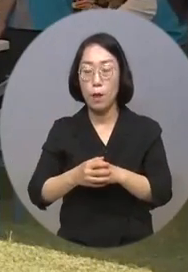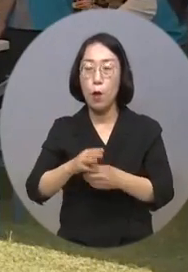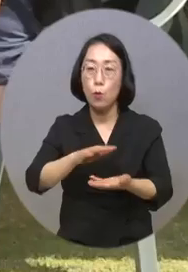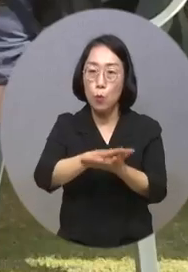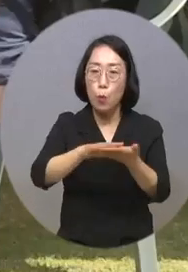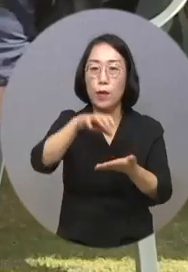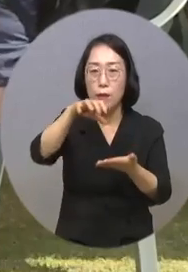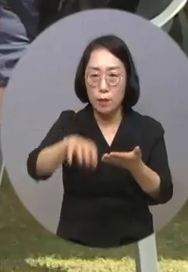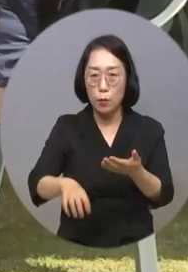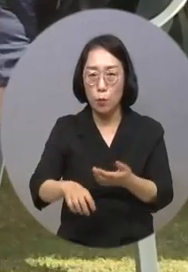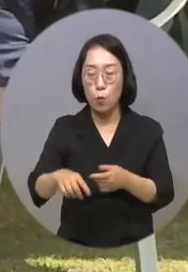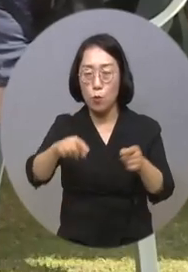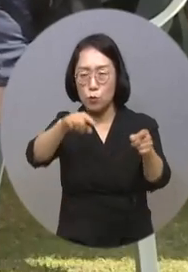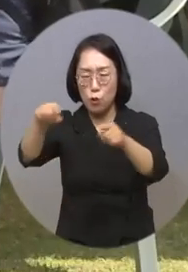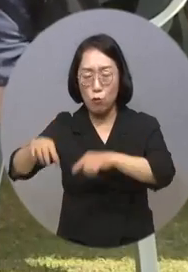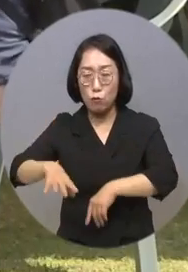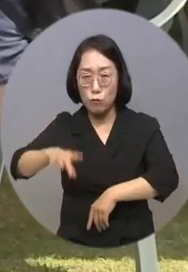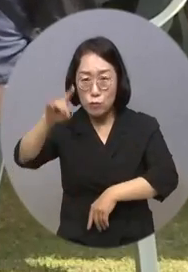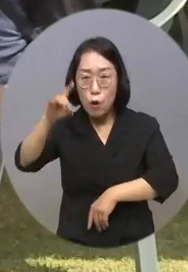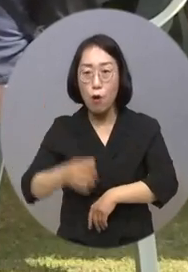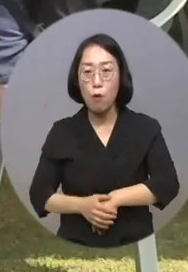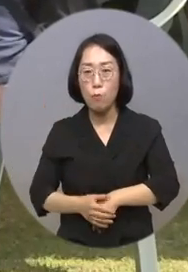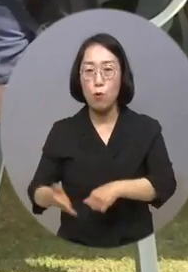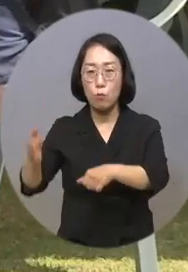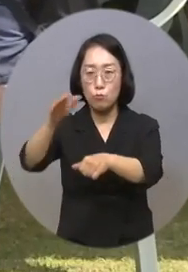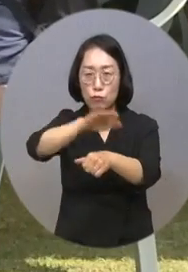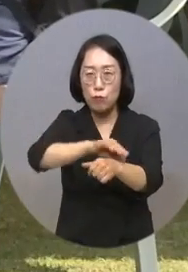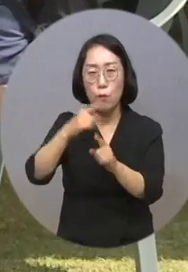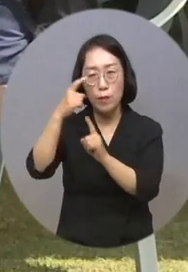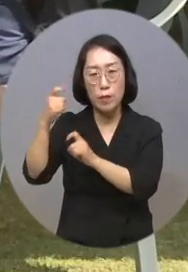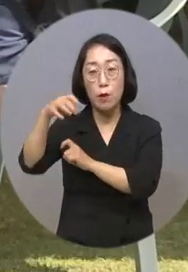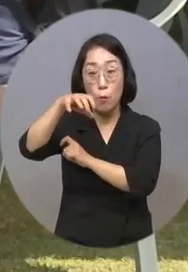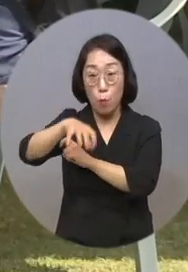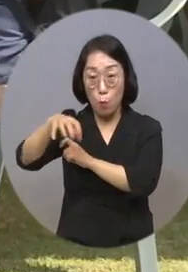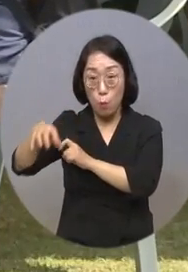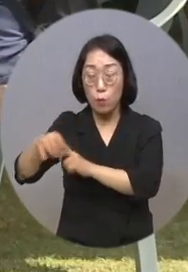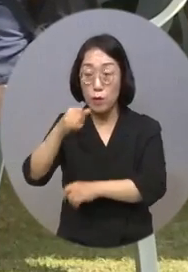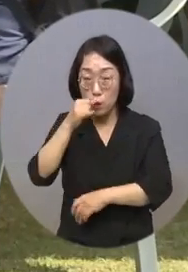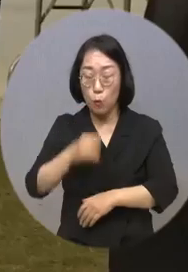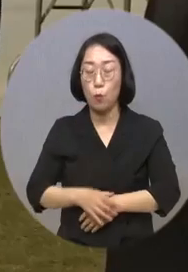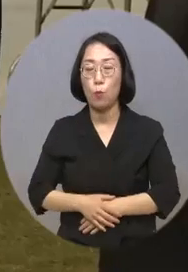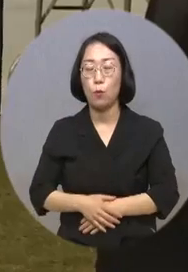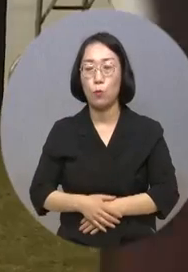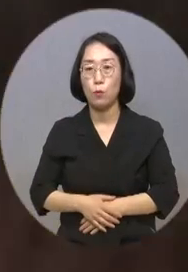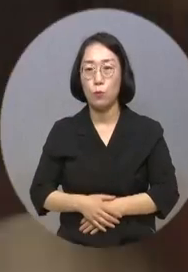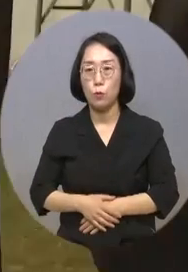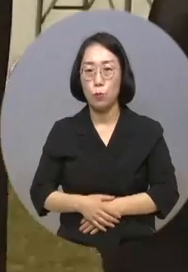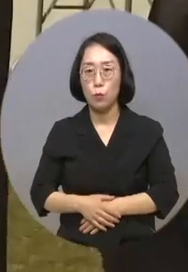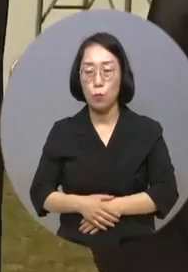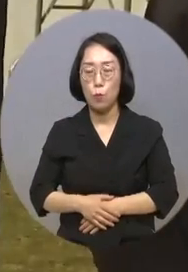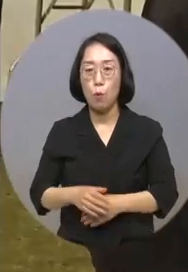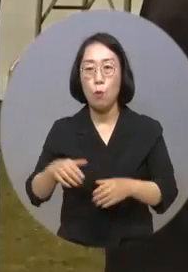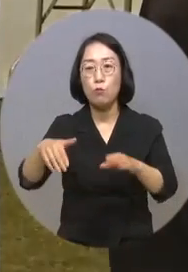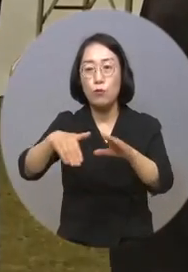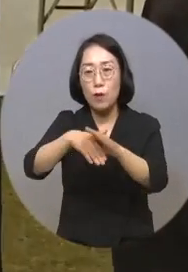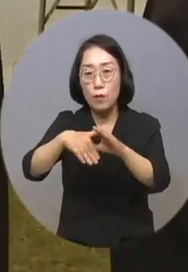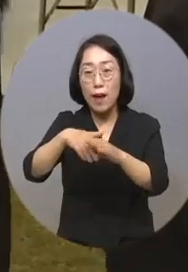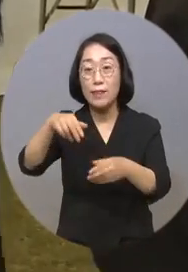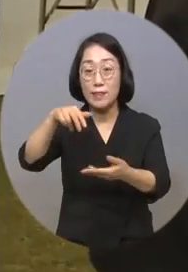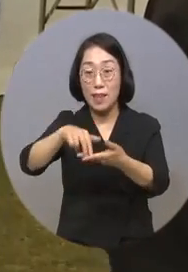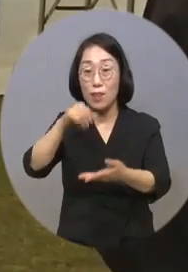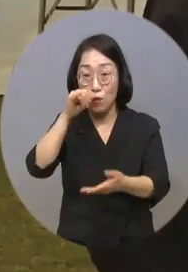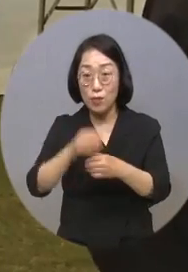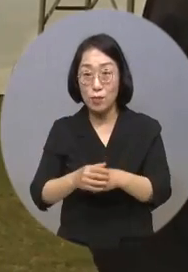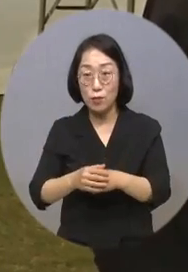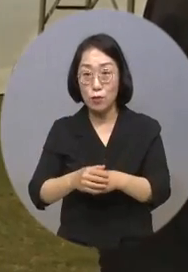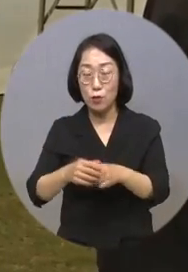놀이터와 전국 유일 공공 반려동물 장묘시설인 오수펫 추모공원, 반려동물 문화센터 등이 있어